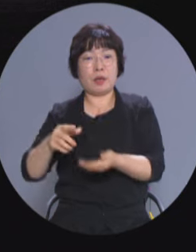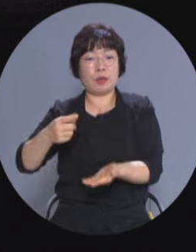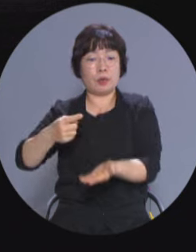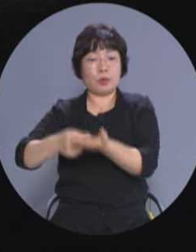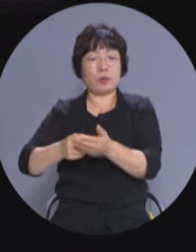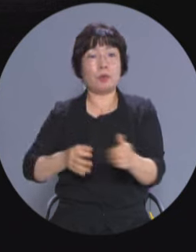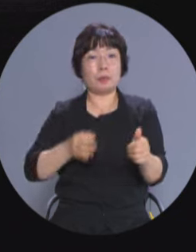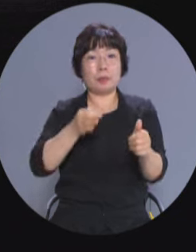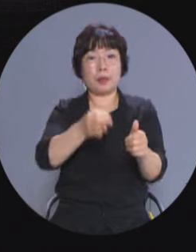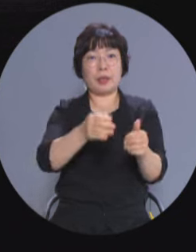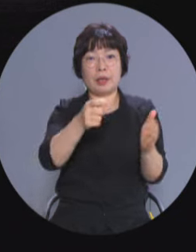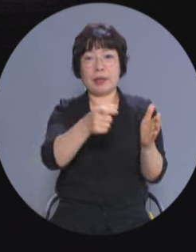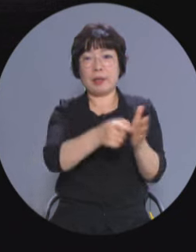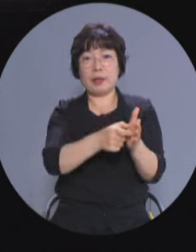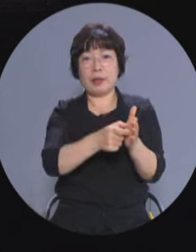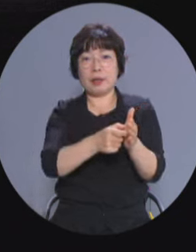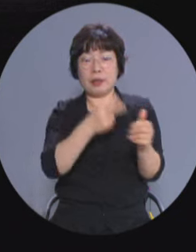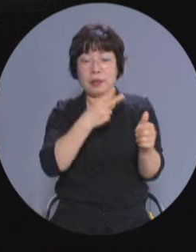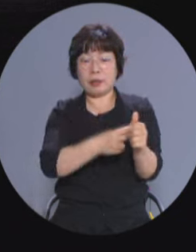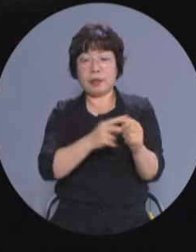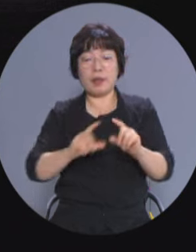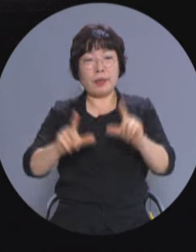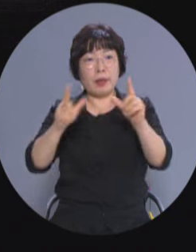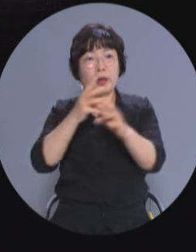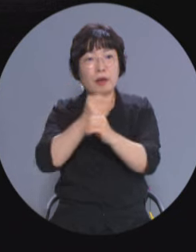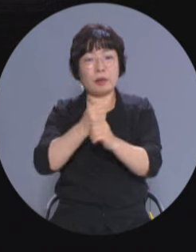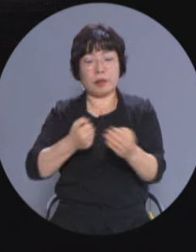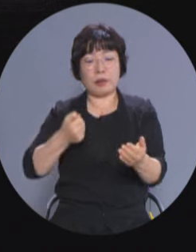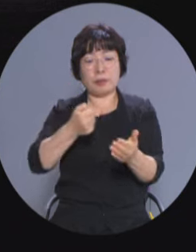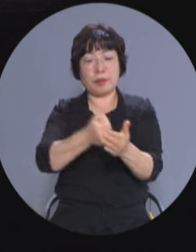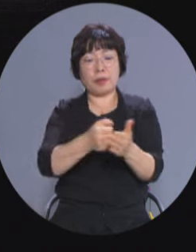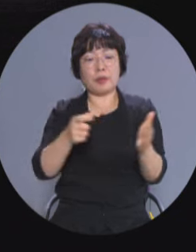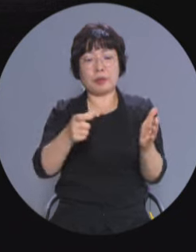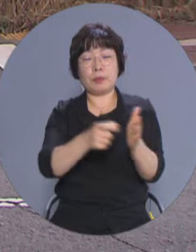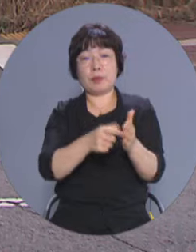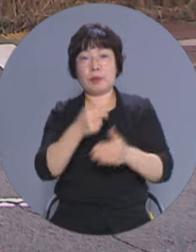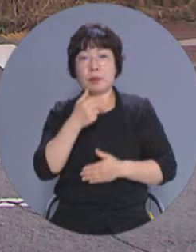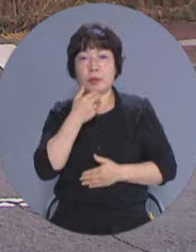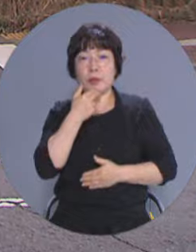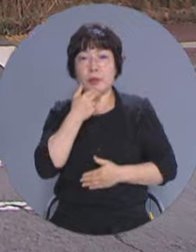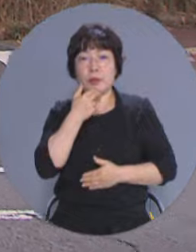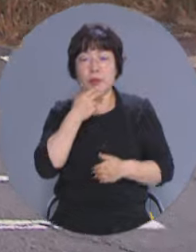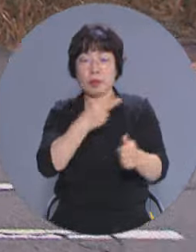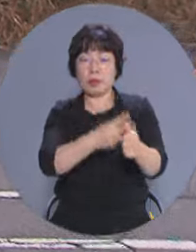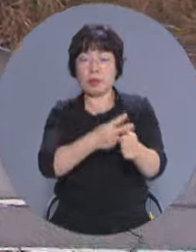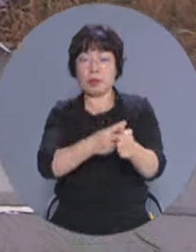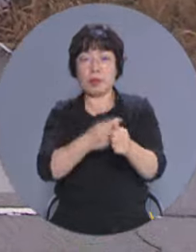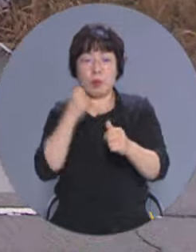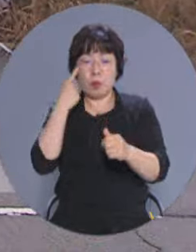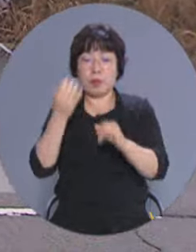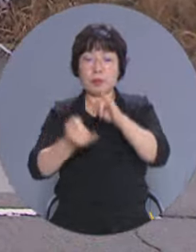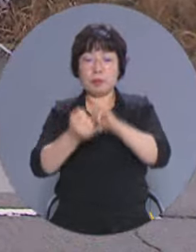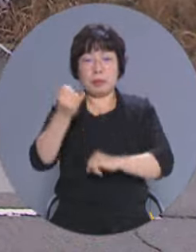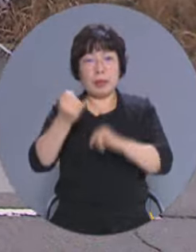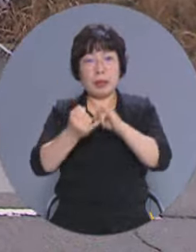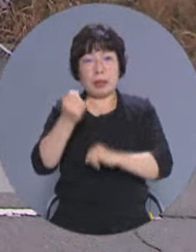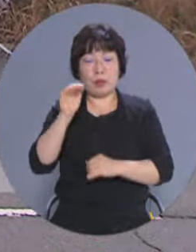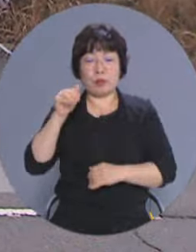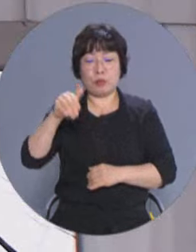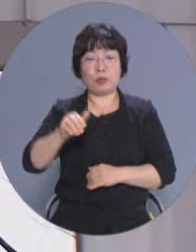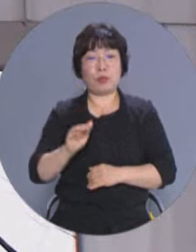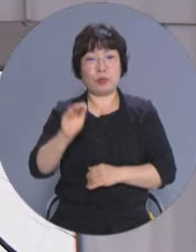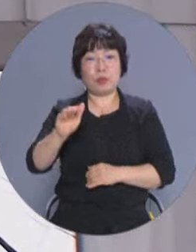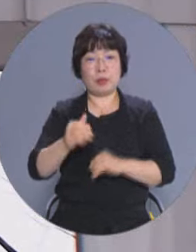적혀 있습니다. 강사료 지급 날짜가 특정되지 않은 겁니다. 강사들은 임금 지급 시기가